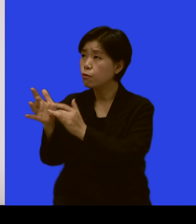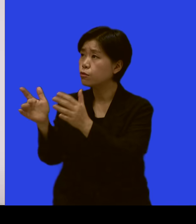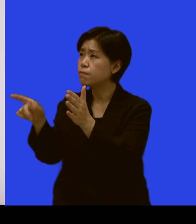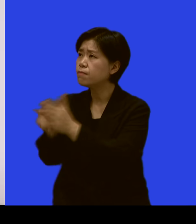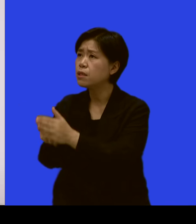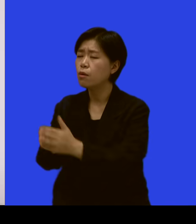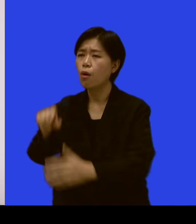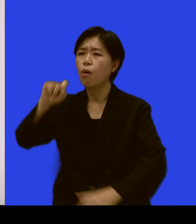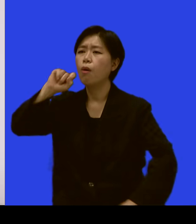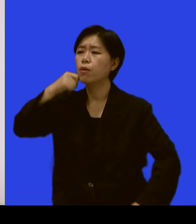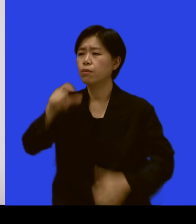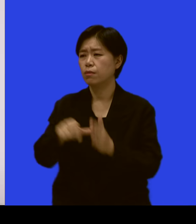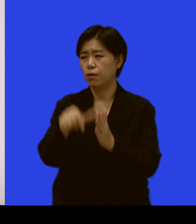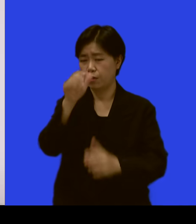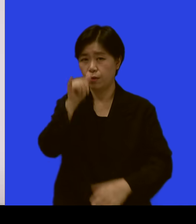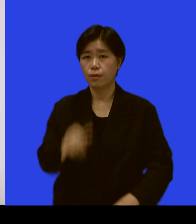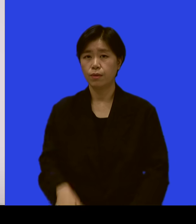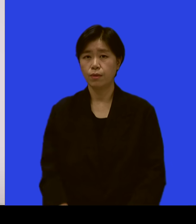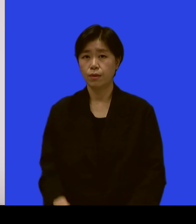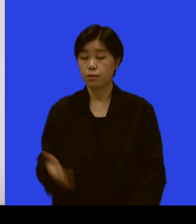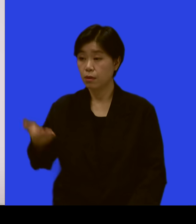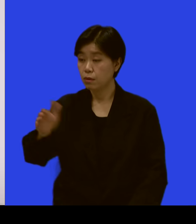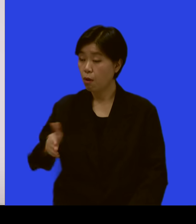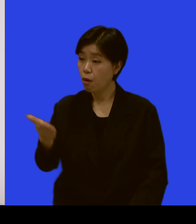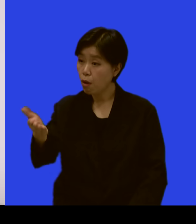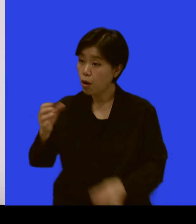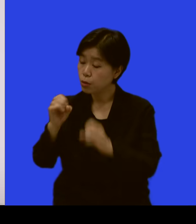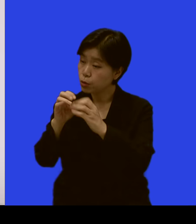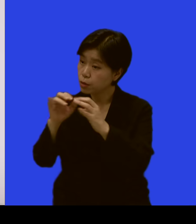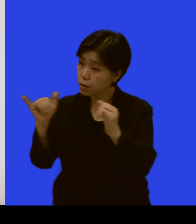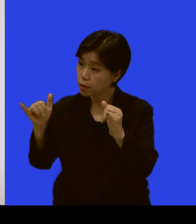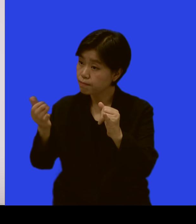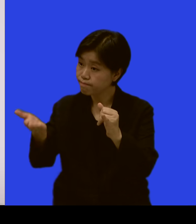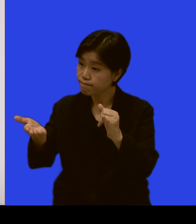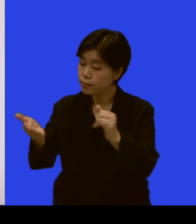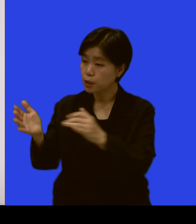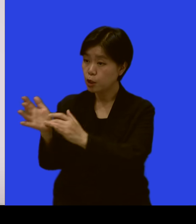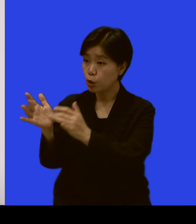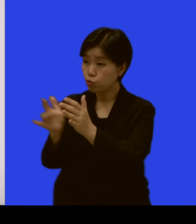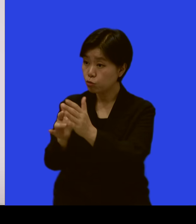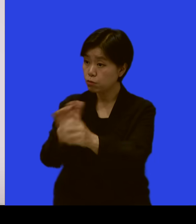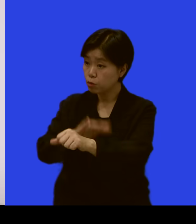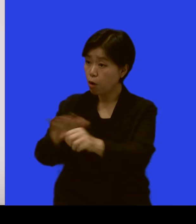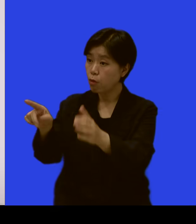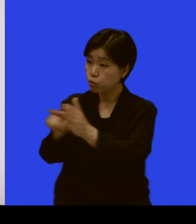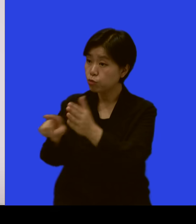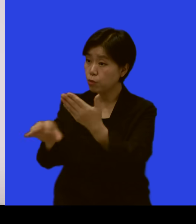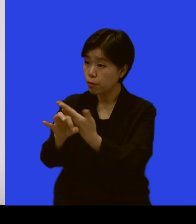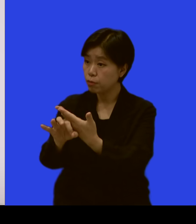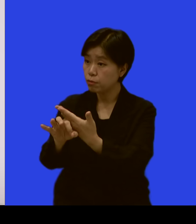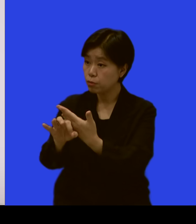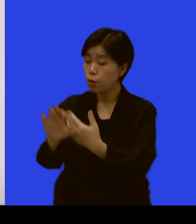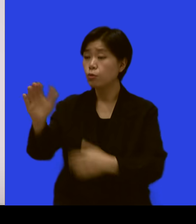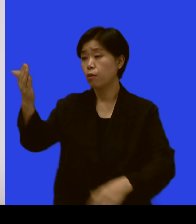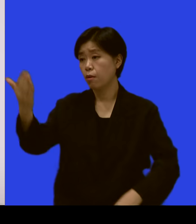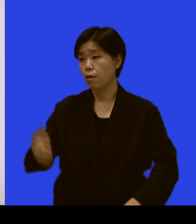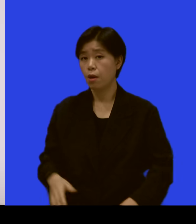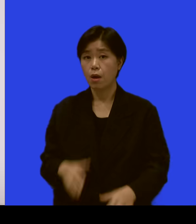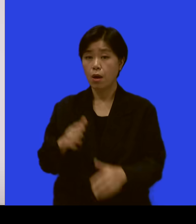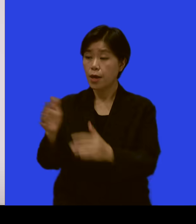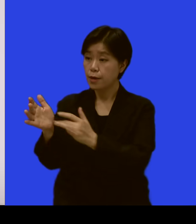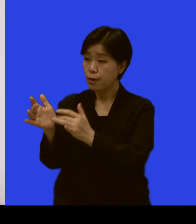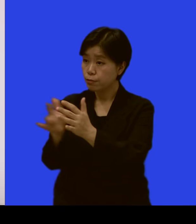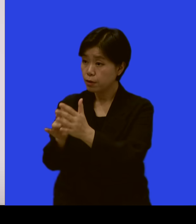믿어져요. 그런데 전도사님 예수님이 잘 믿어지면요. 전도사님 사역 망하셔도